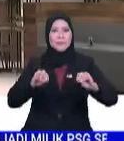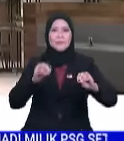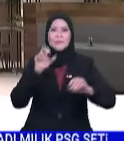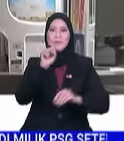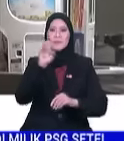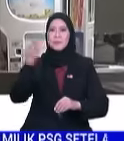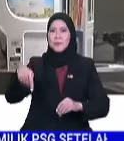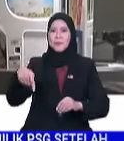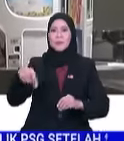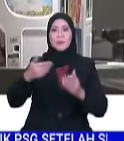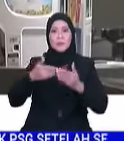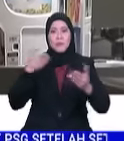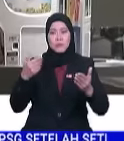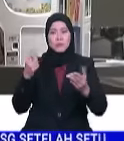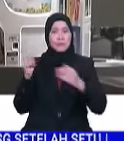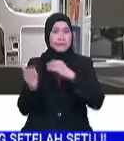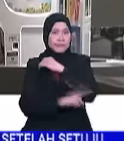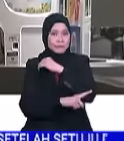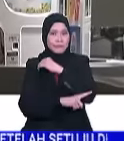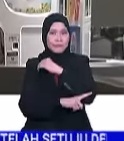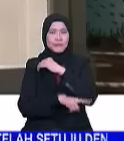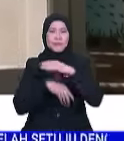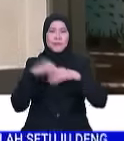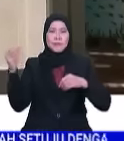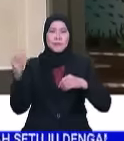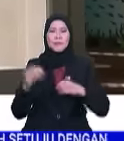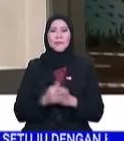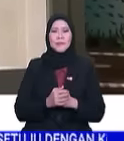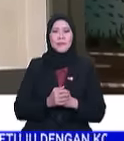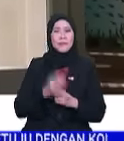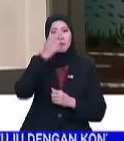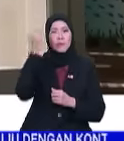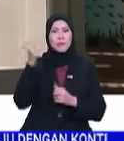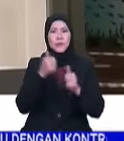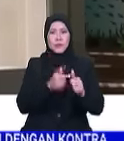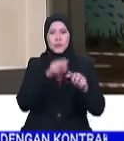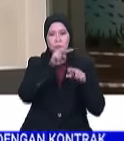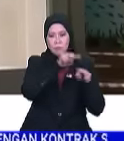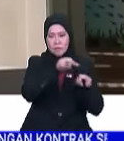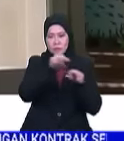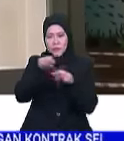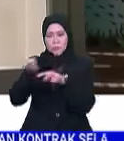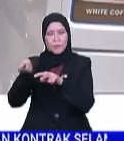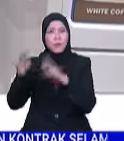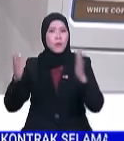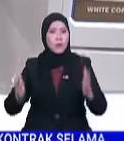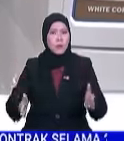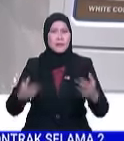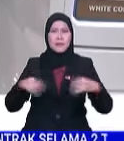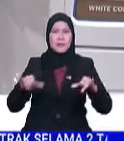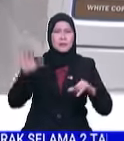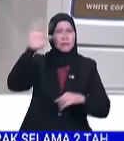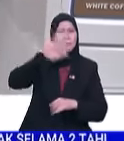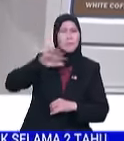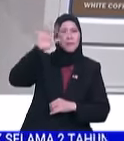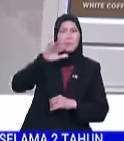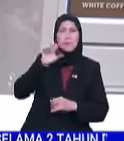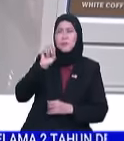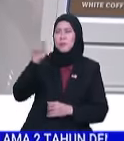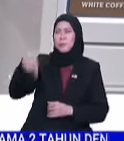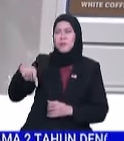SOP sebelum sebarang kompaun dikeluarkan. Ini kerana berdasarkan tinjauan, orang ramai dilihat masih kurang jelas dengan